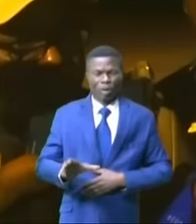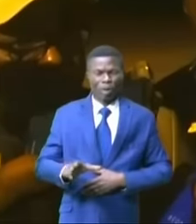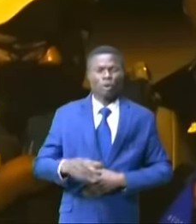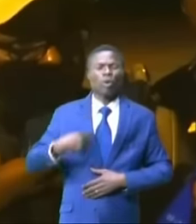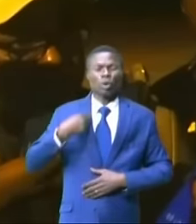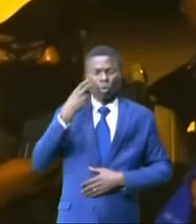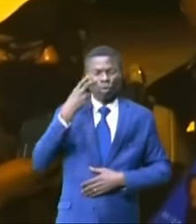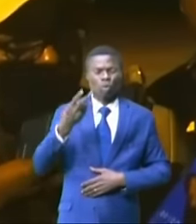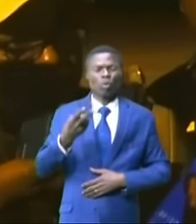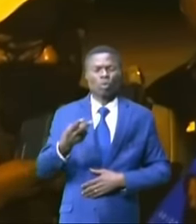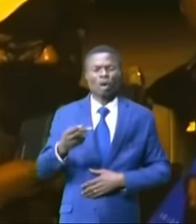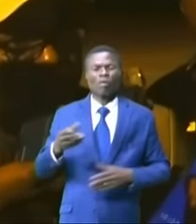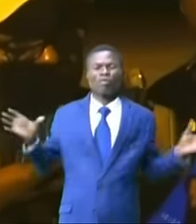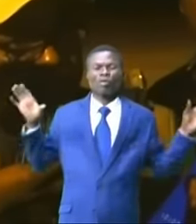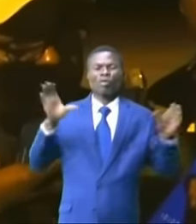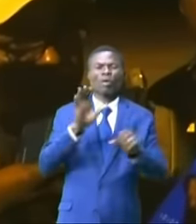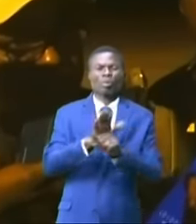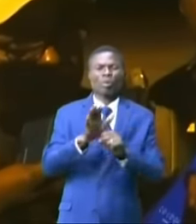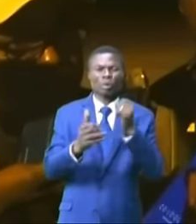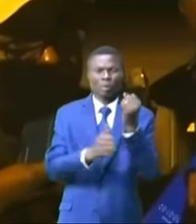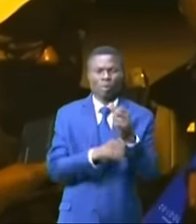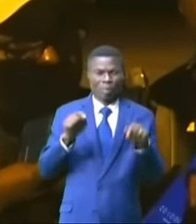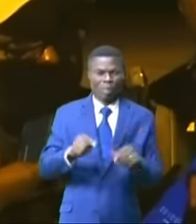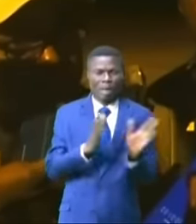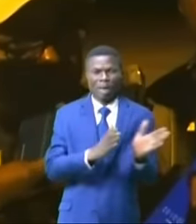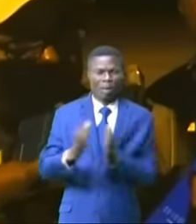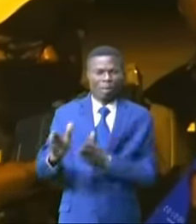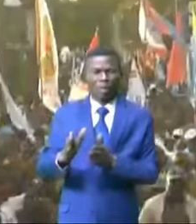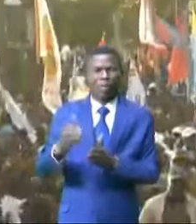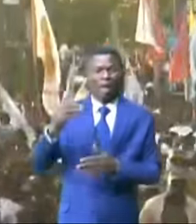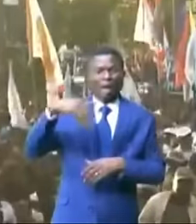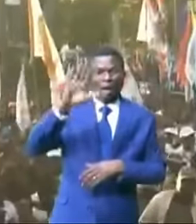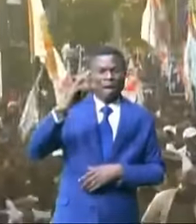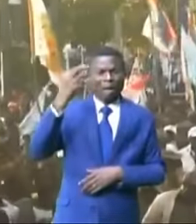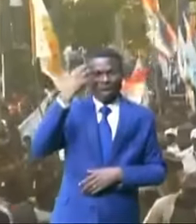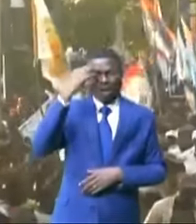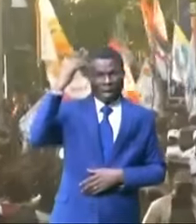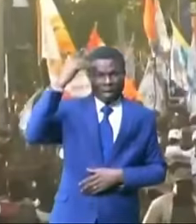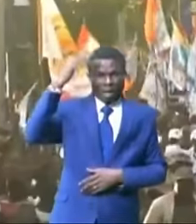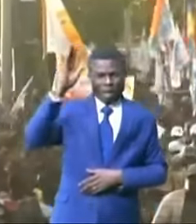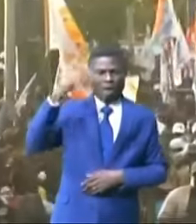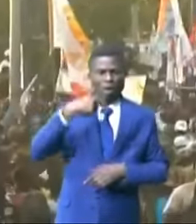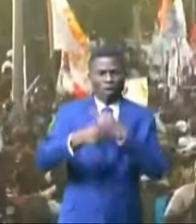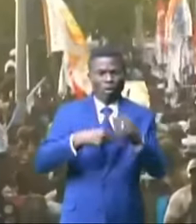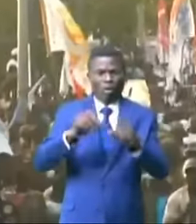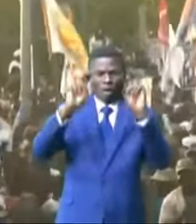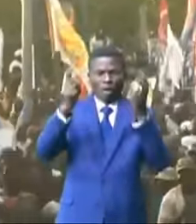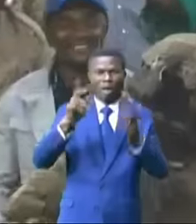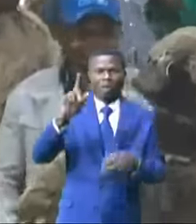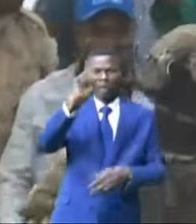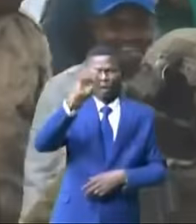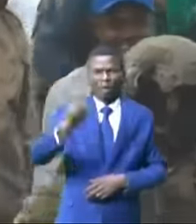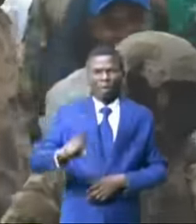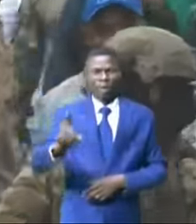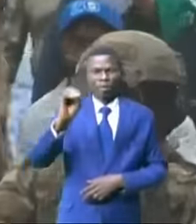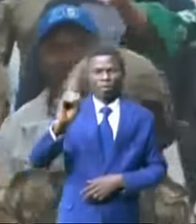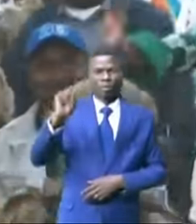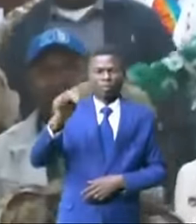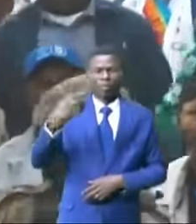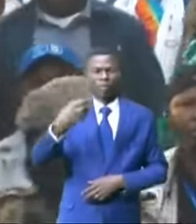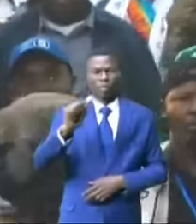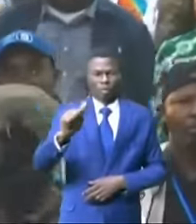plein, maintenant nous allons nous engager pour le Grand Équateur, où nous allons commencer par la ville de Zongo. L'échange était